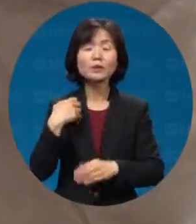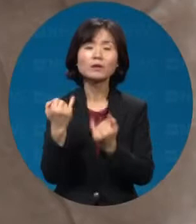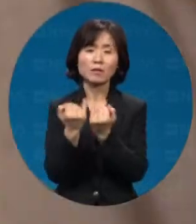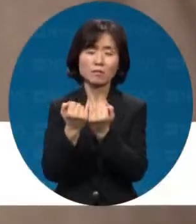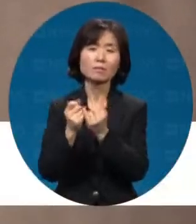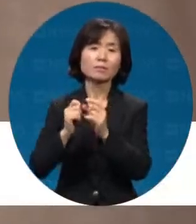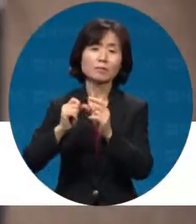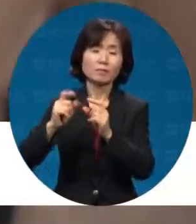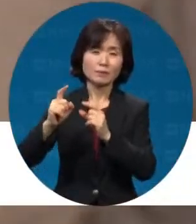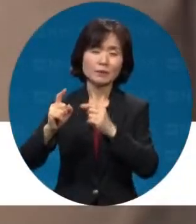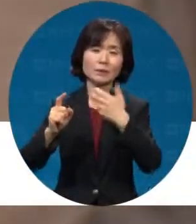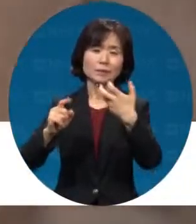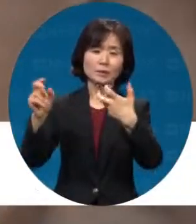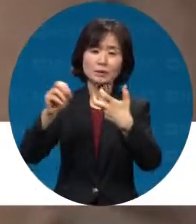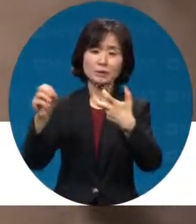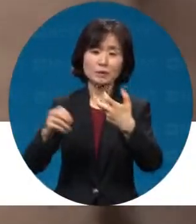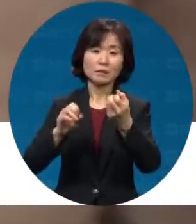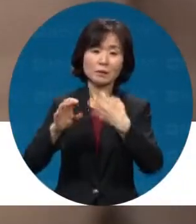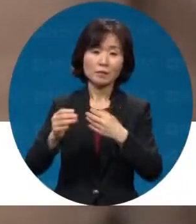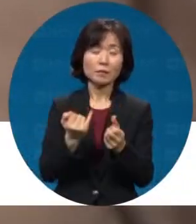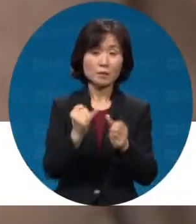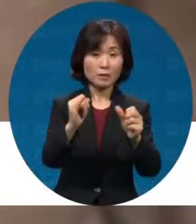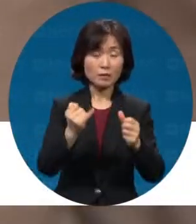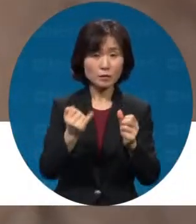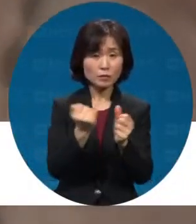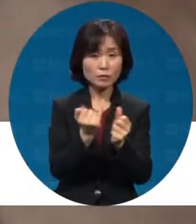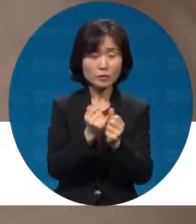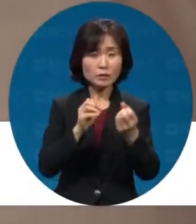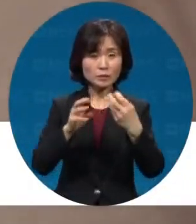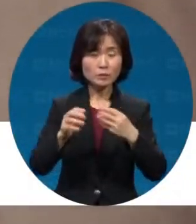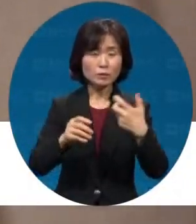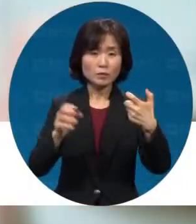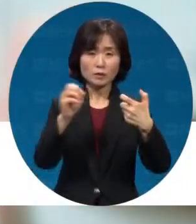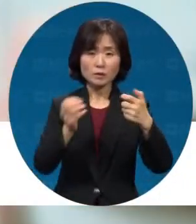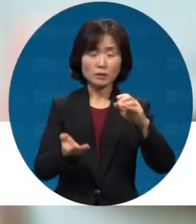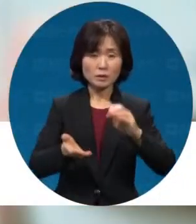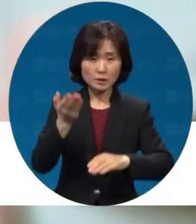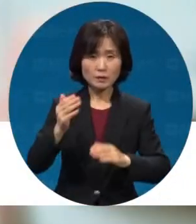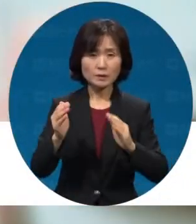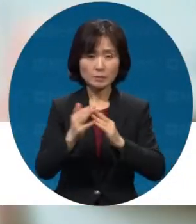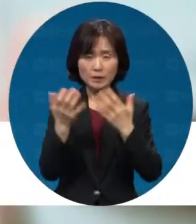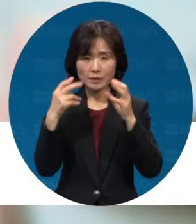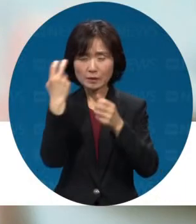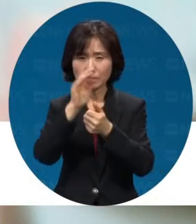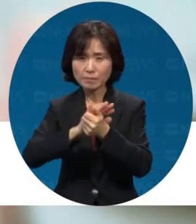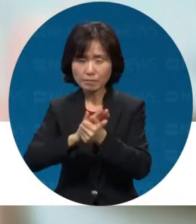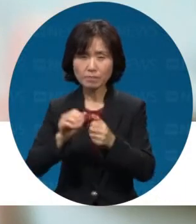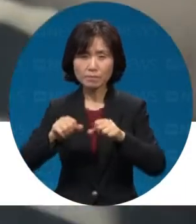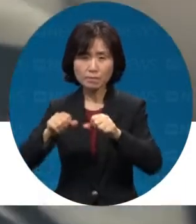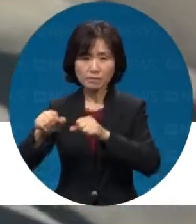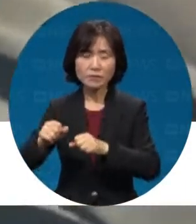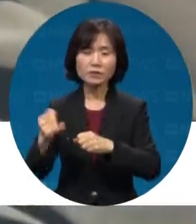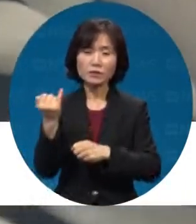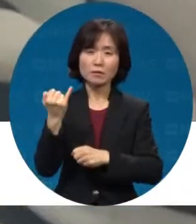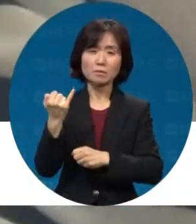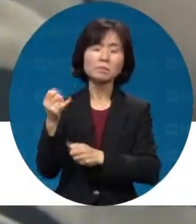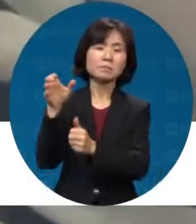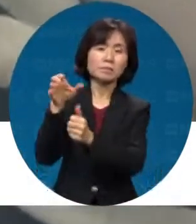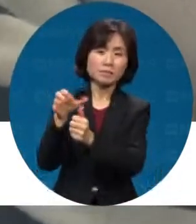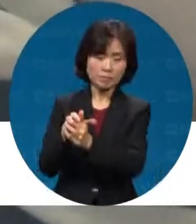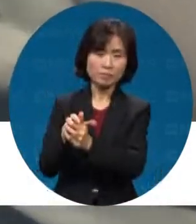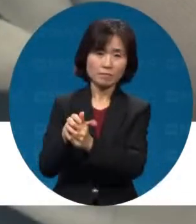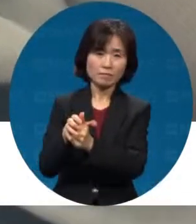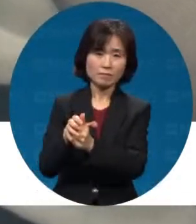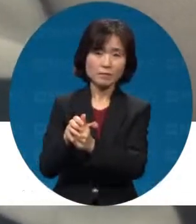맞벌이 부부인 경우에도 응답자 60% 이상이 가사와 2 봄을 여성이 한다 고 답해 여전히 그 책이 및 여성에게